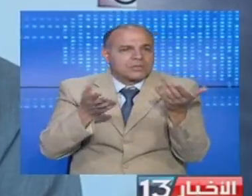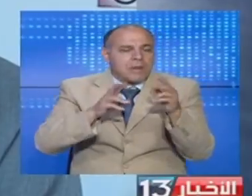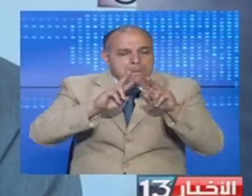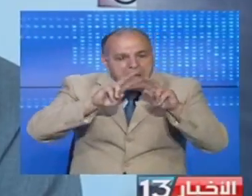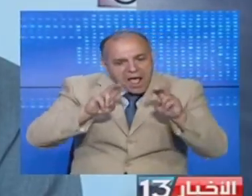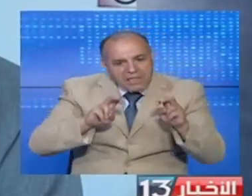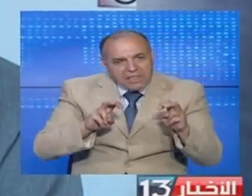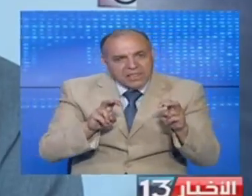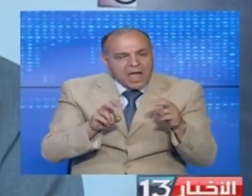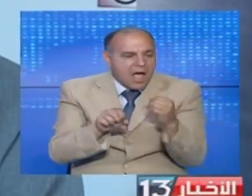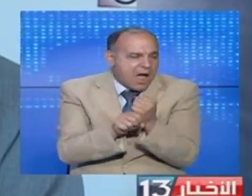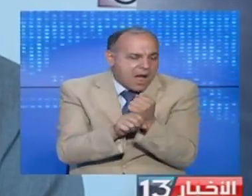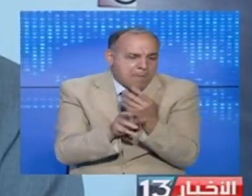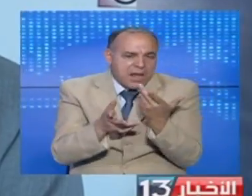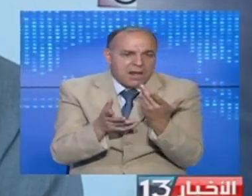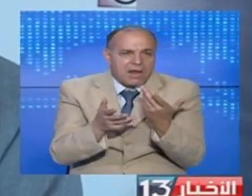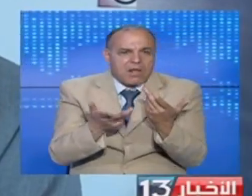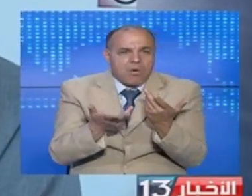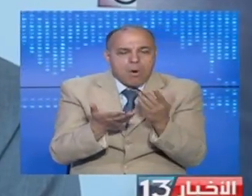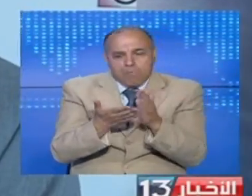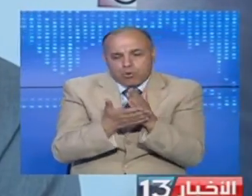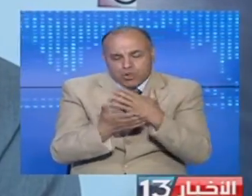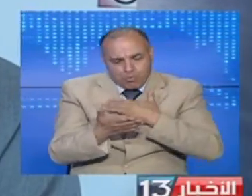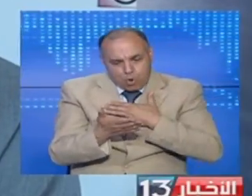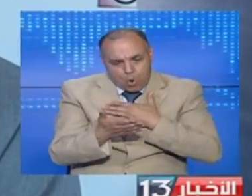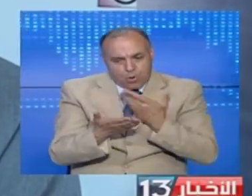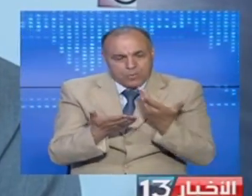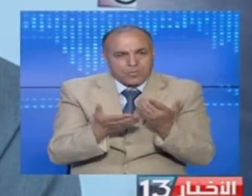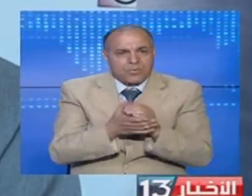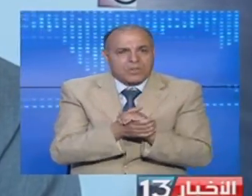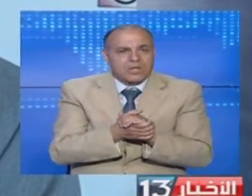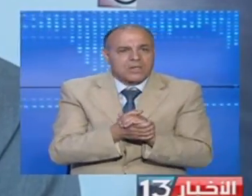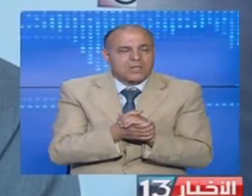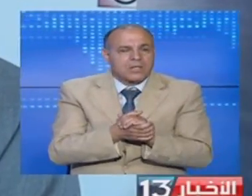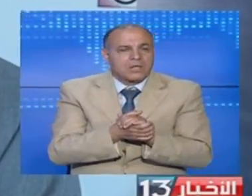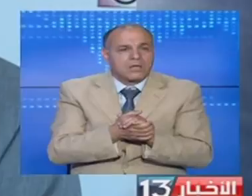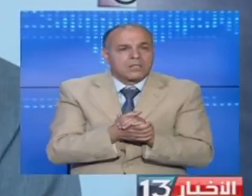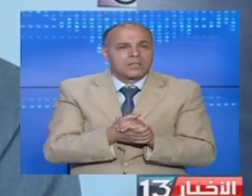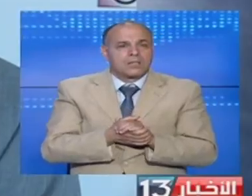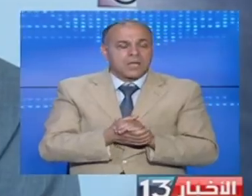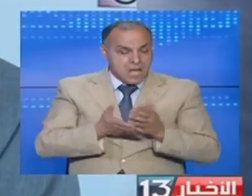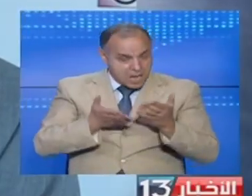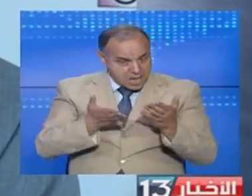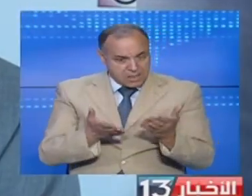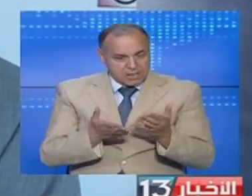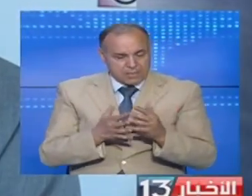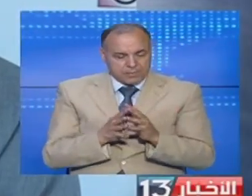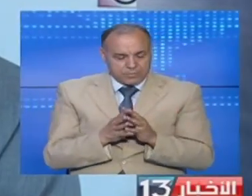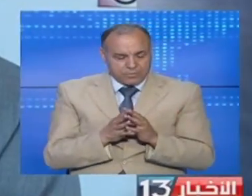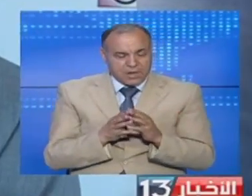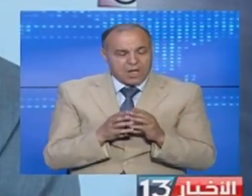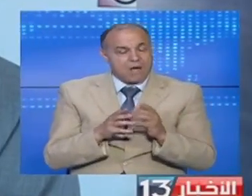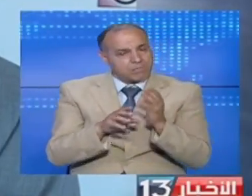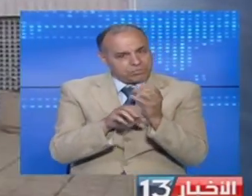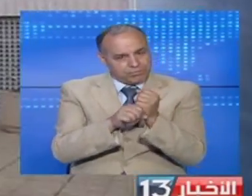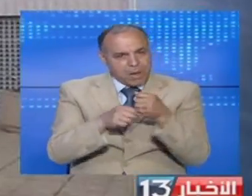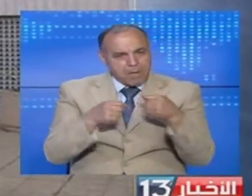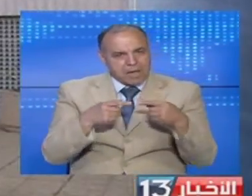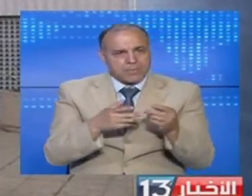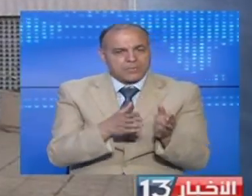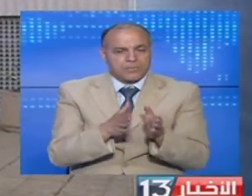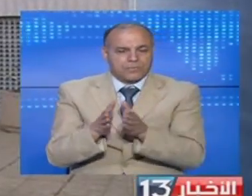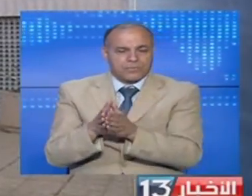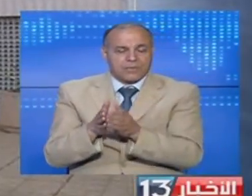على عمل شامل هو بنفسه معناها الانجاز تم تاعوا هديه وصلنا في معركه